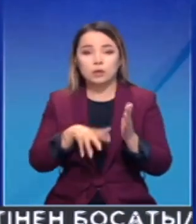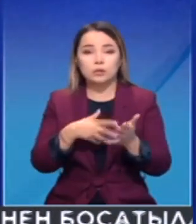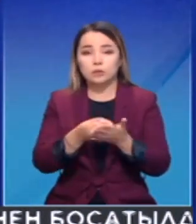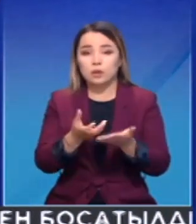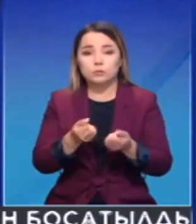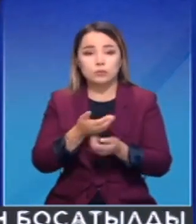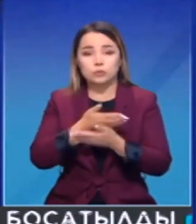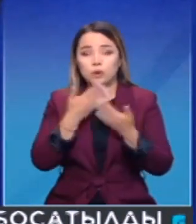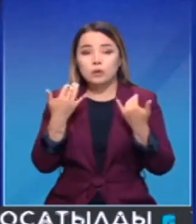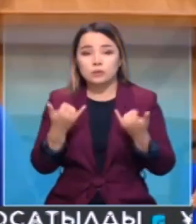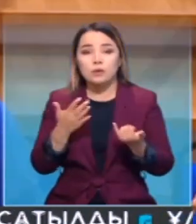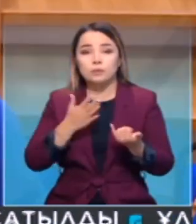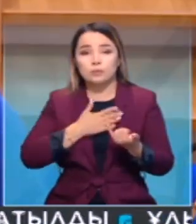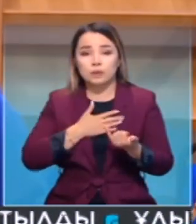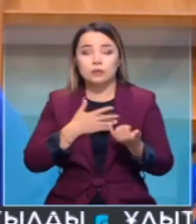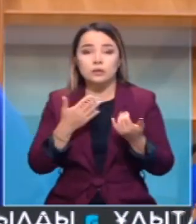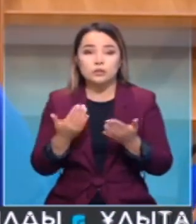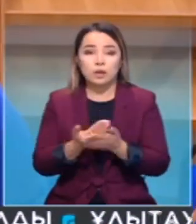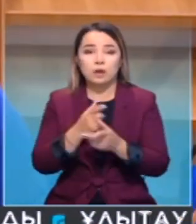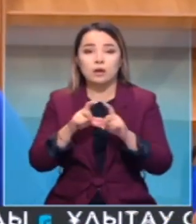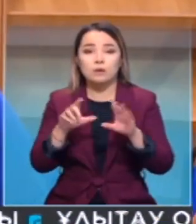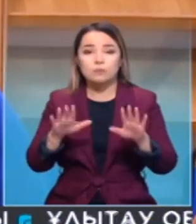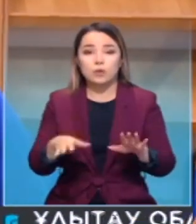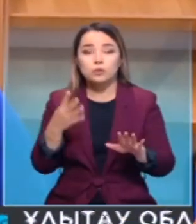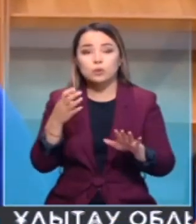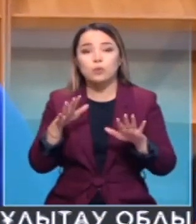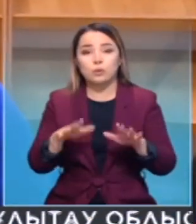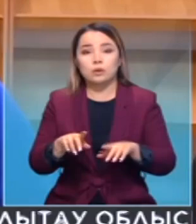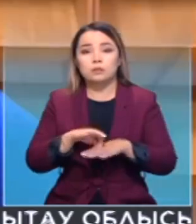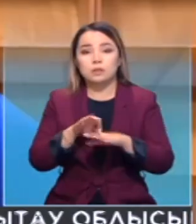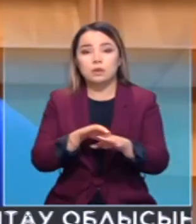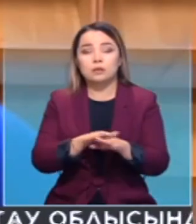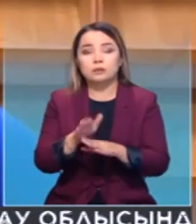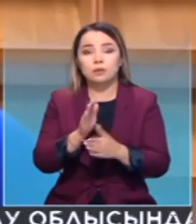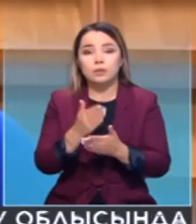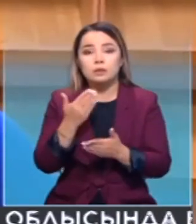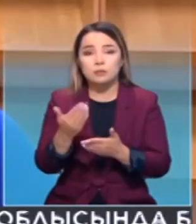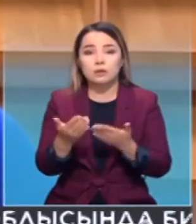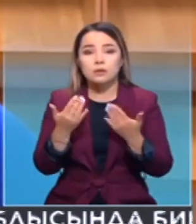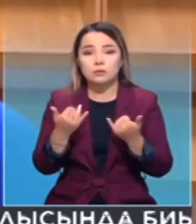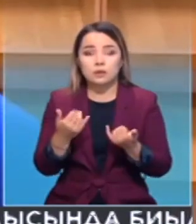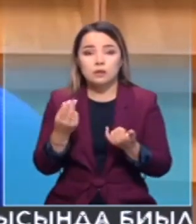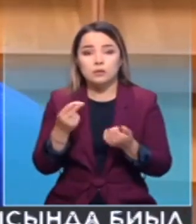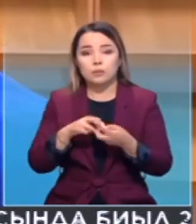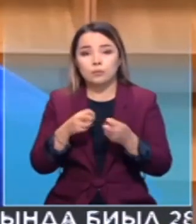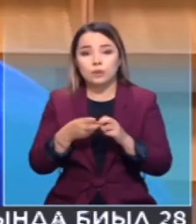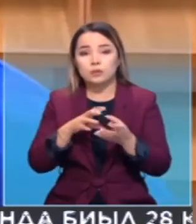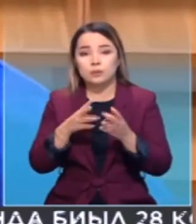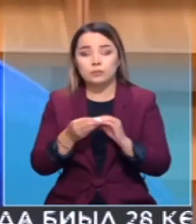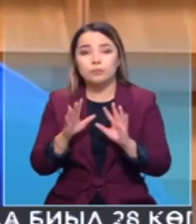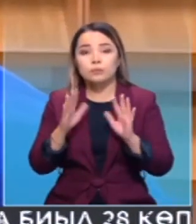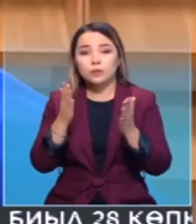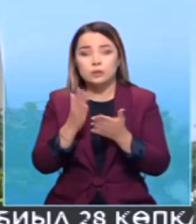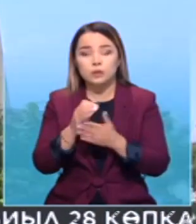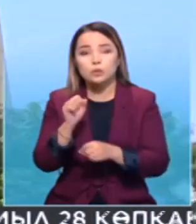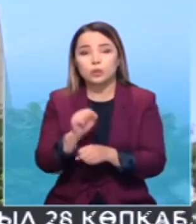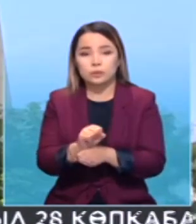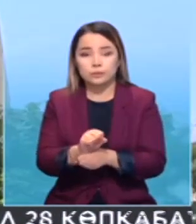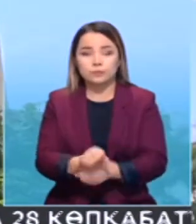сәл. Бізде қазір тағы жаңа объекті бар, 400 орынға саламыз деп өткізгенбіз. Кішкене осындай ақша мәселесімен тұрғындар болғаннан кейін тоқтап